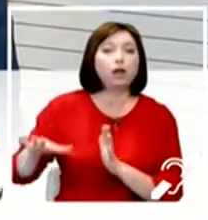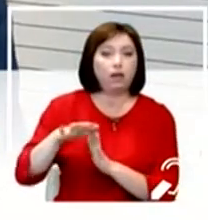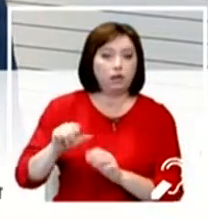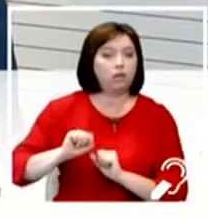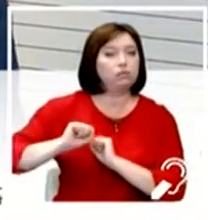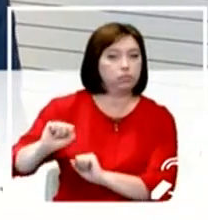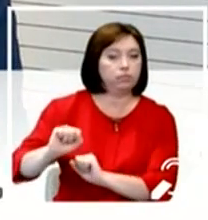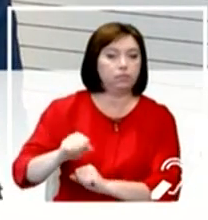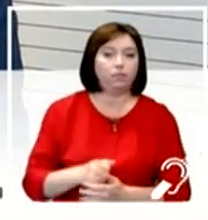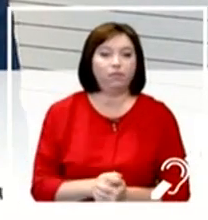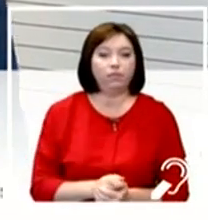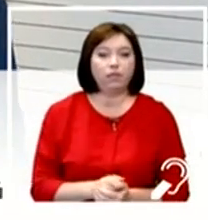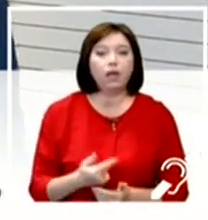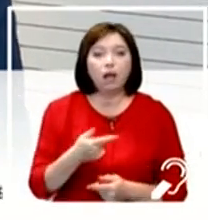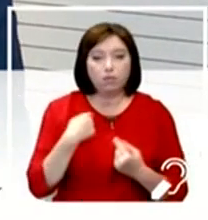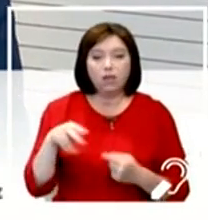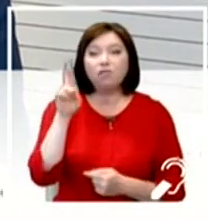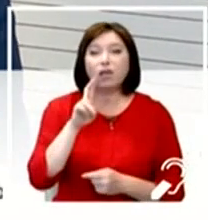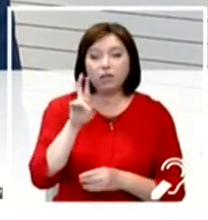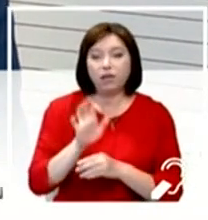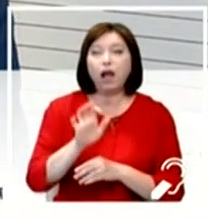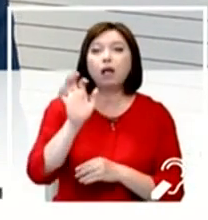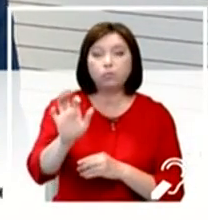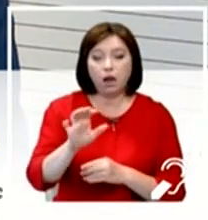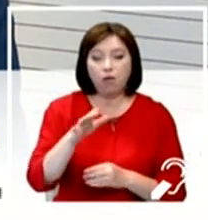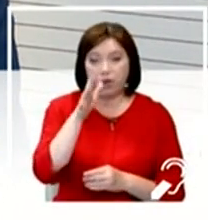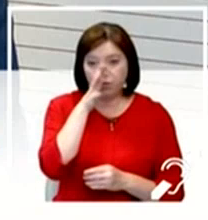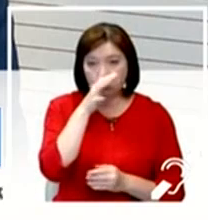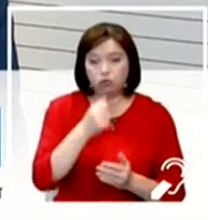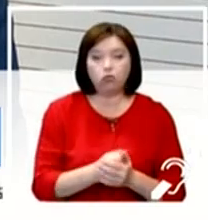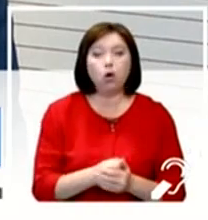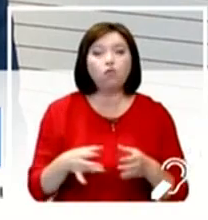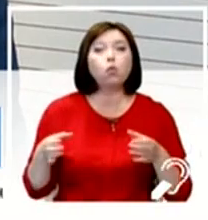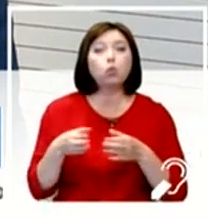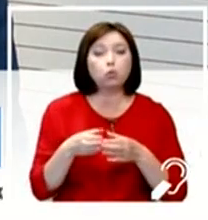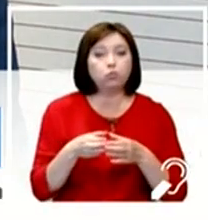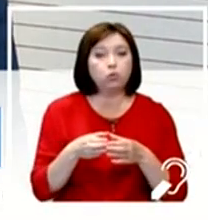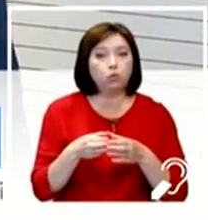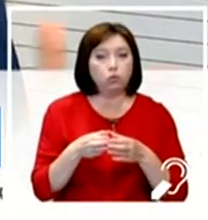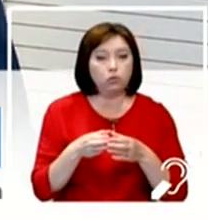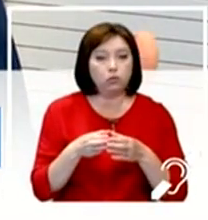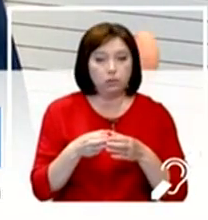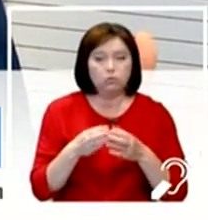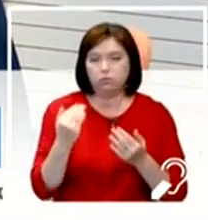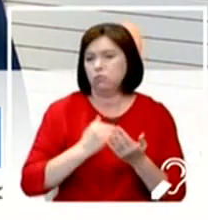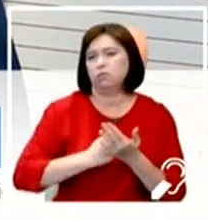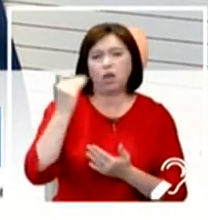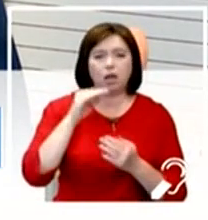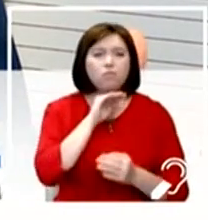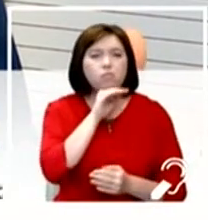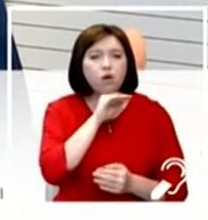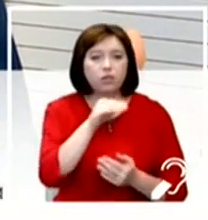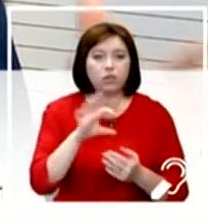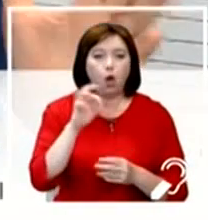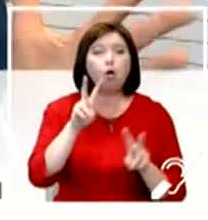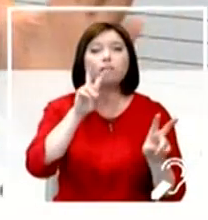lor noi am trimis în luna ianuarie la Chișinău o echipă de super profesioniști de la Nato pe subiecte de